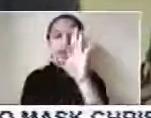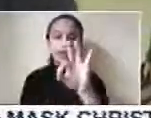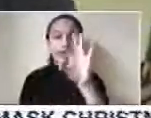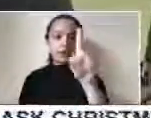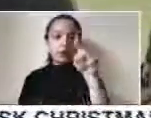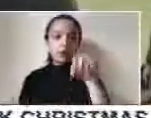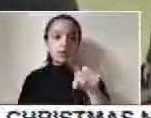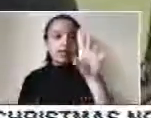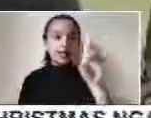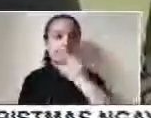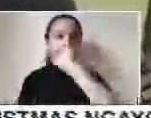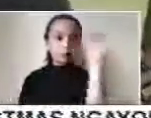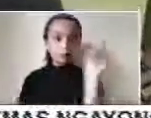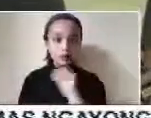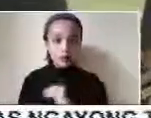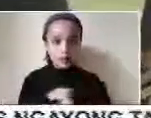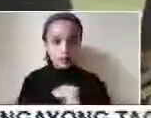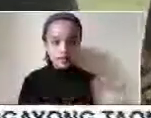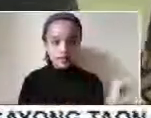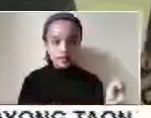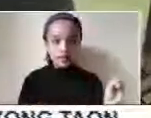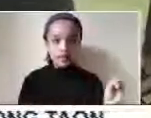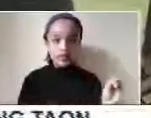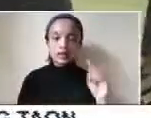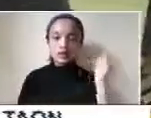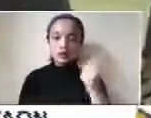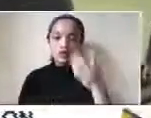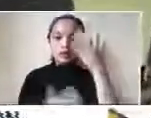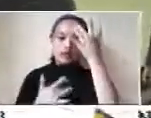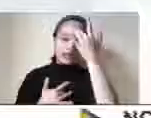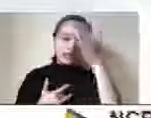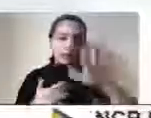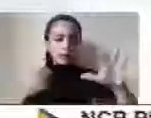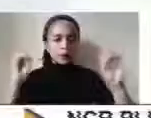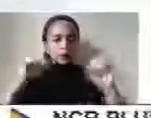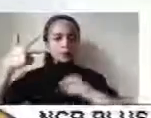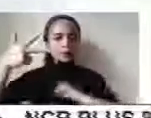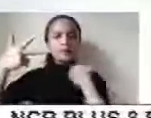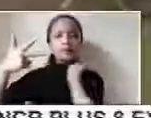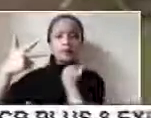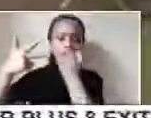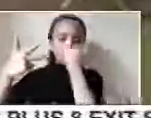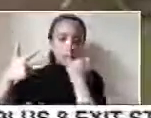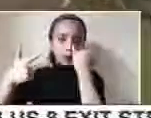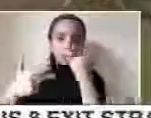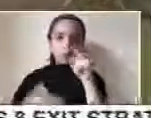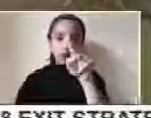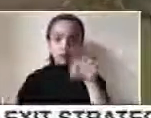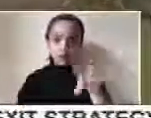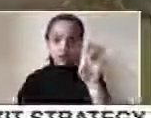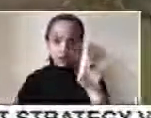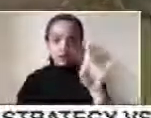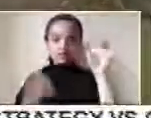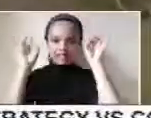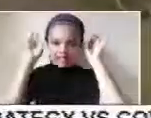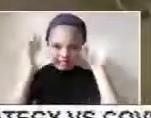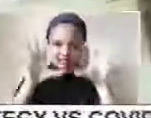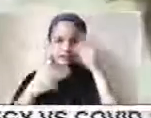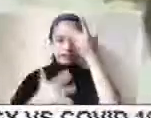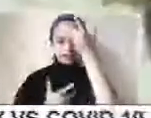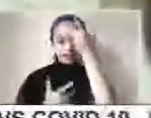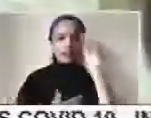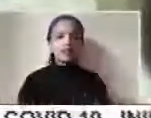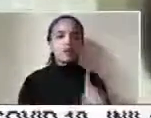barko, accept ka na sa laro sa Europe. Ay, accept ka na. Kasi may bakuna ka na. Ayon sa palasyo, mismong si Pangulong Rodrigo